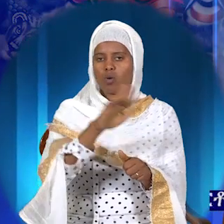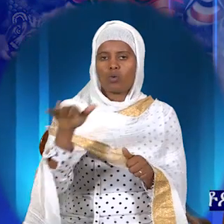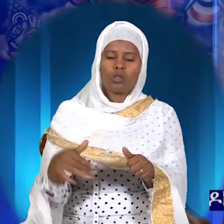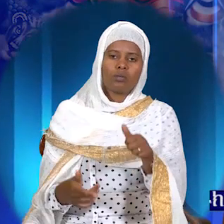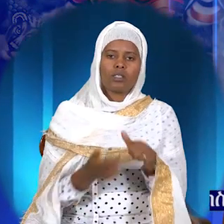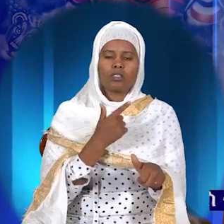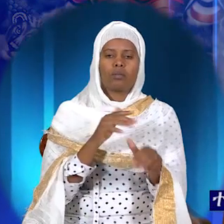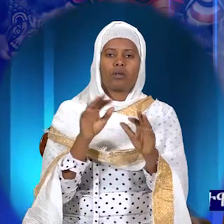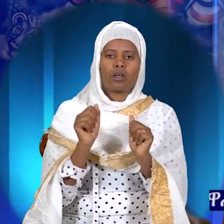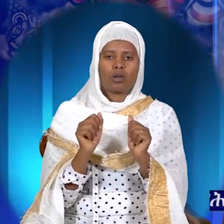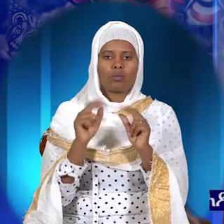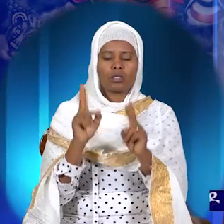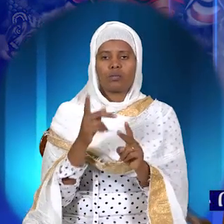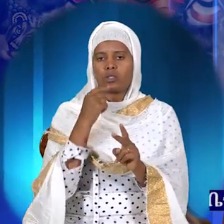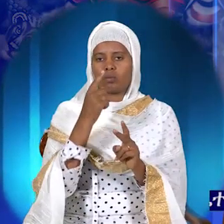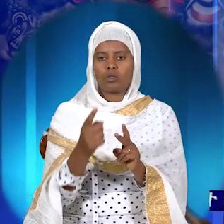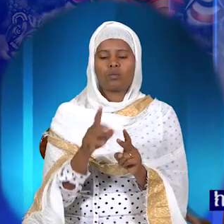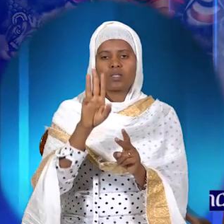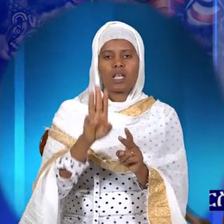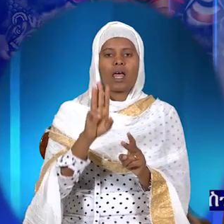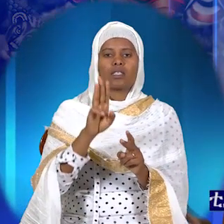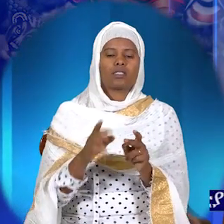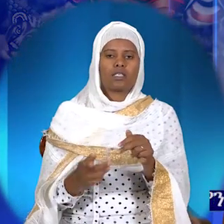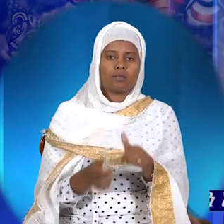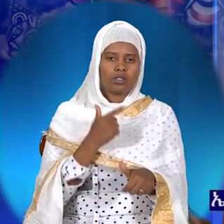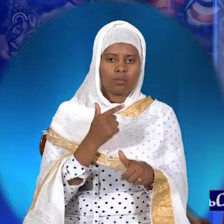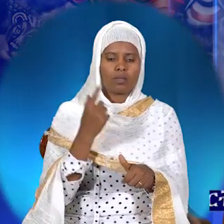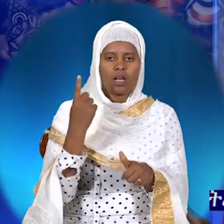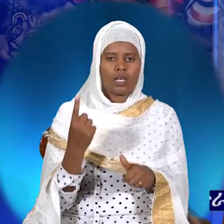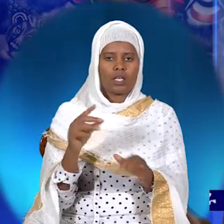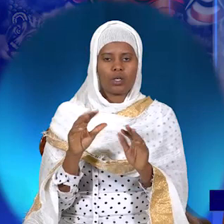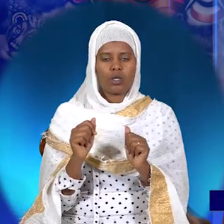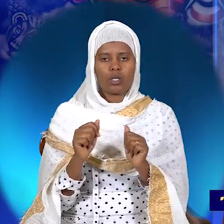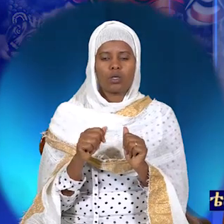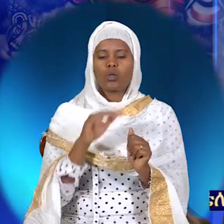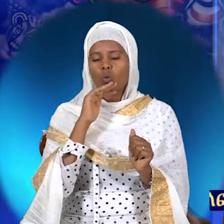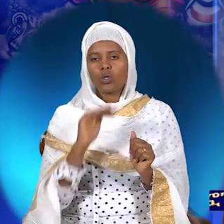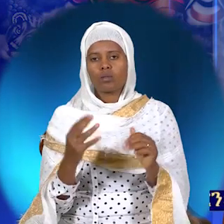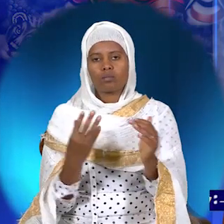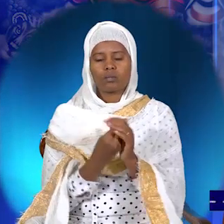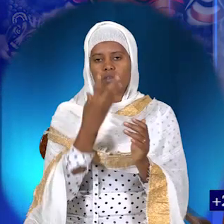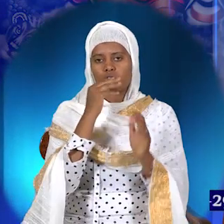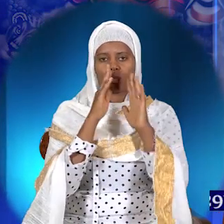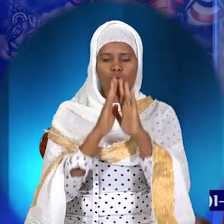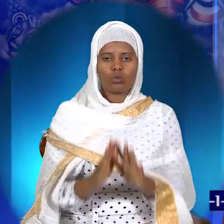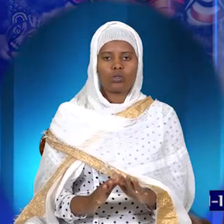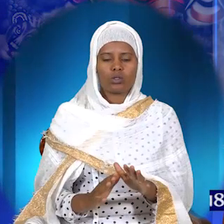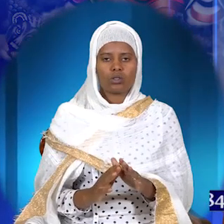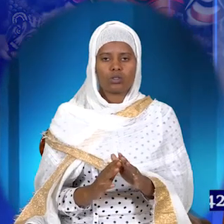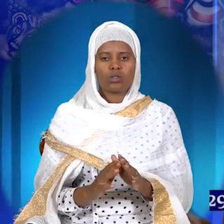ቀዲመ ናይ ኩሉ መጀመርታ እዮም። ከም ዝበልኩ ስላሴ ብቕድምና ሓደ እዮም።